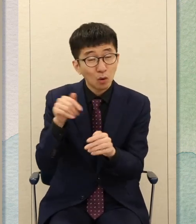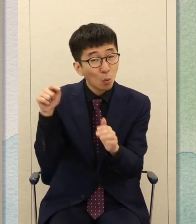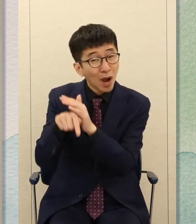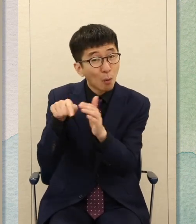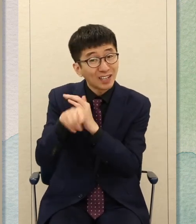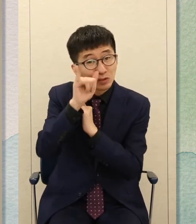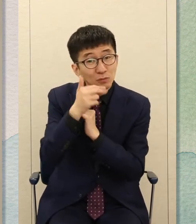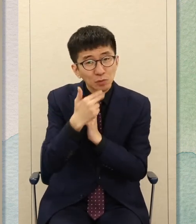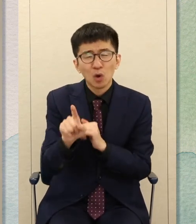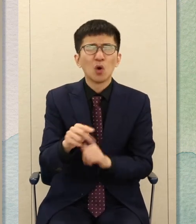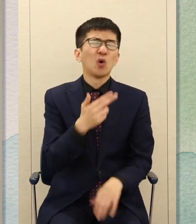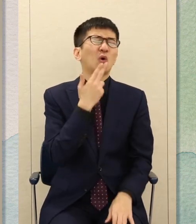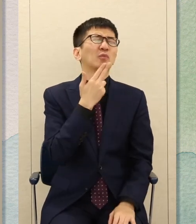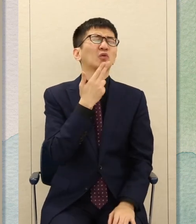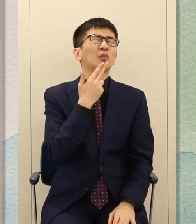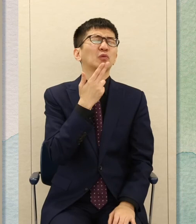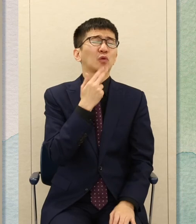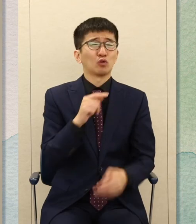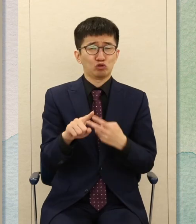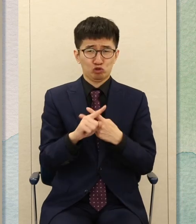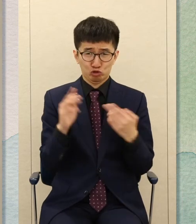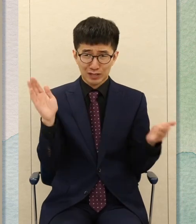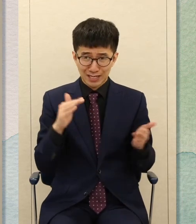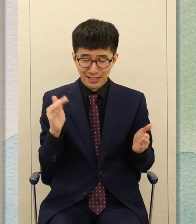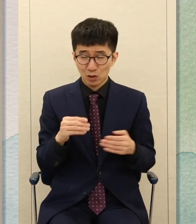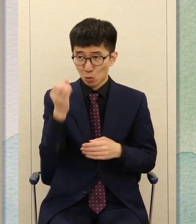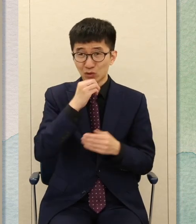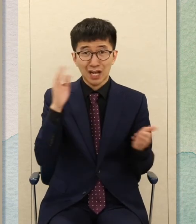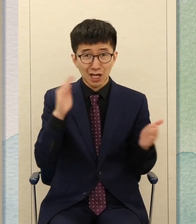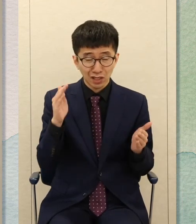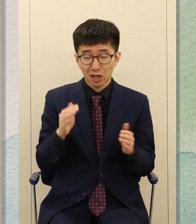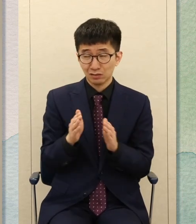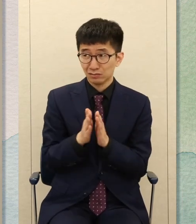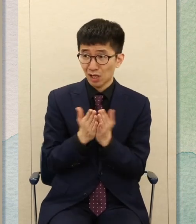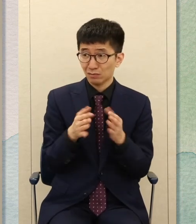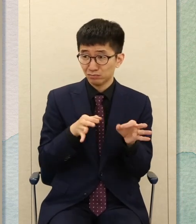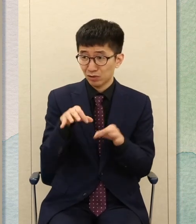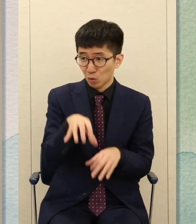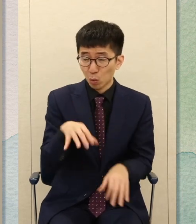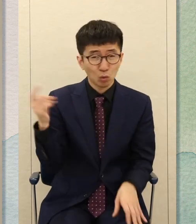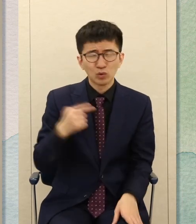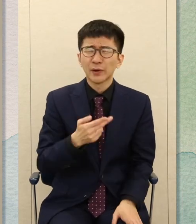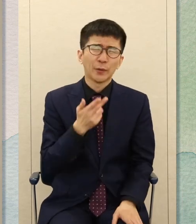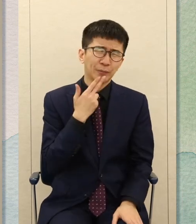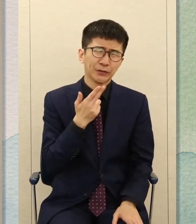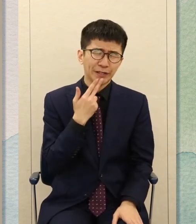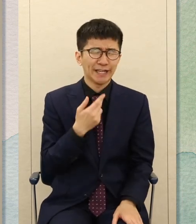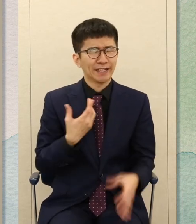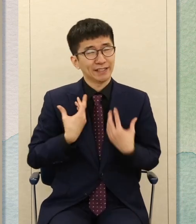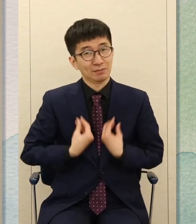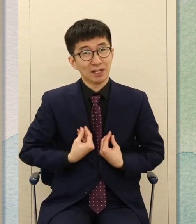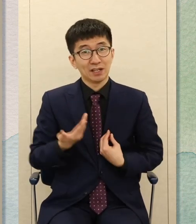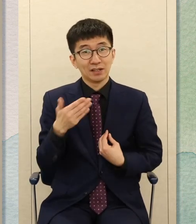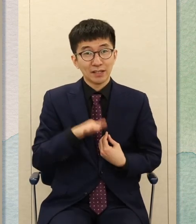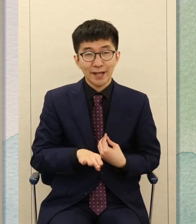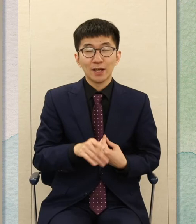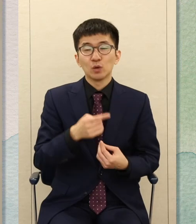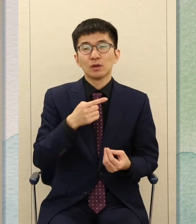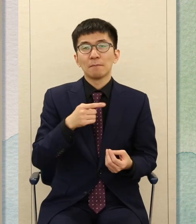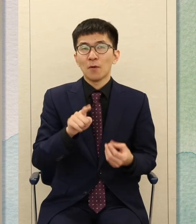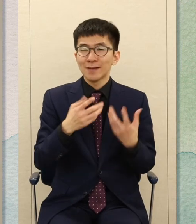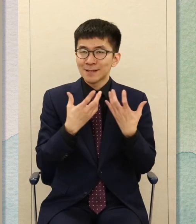학생들이 안 온대요. 잘. 예, 중고등학생들이 요새 서점 가게 생겼어요. 근데 그러지 마시고 예, 라이트 노블 코너를